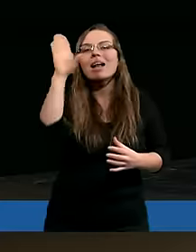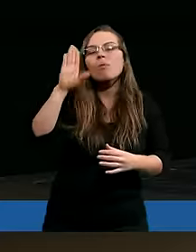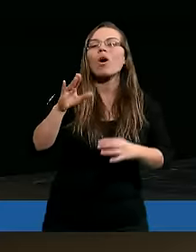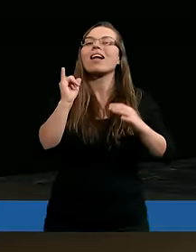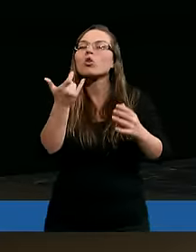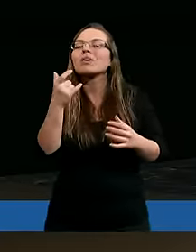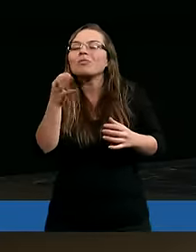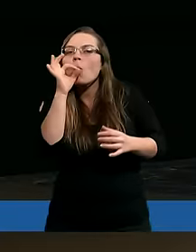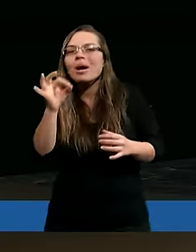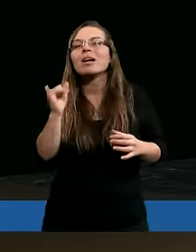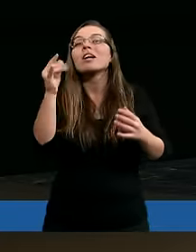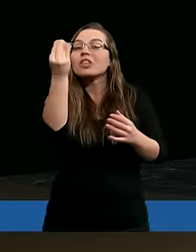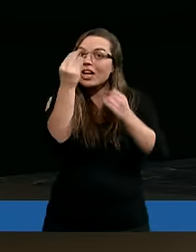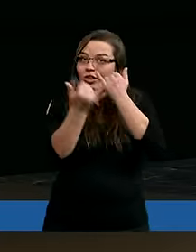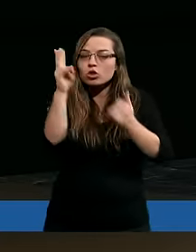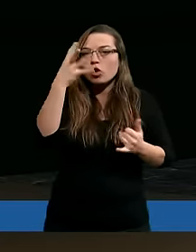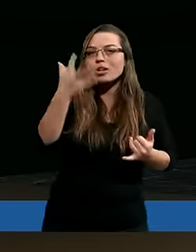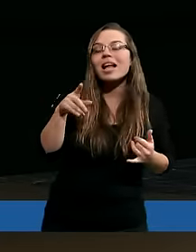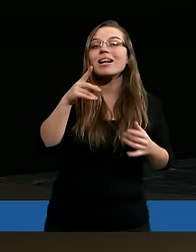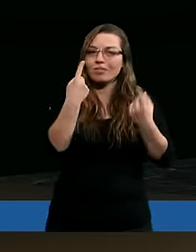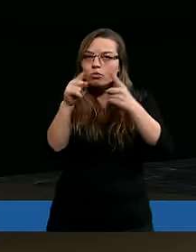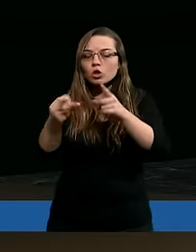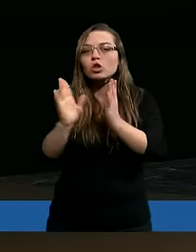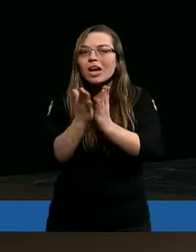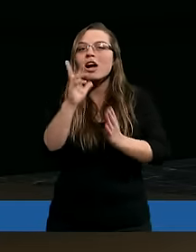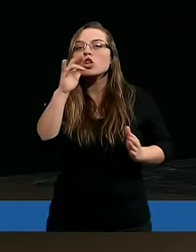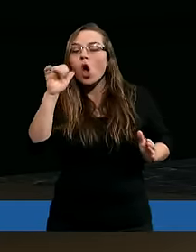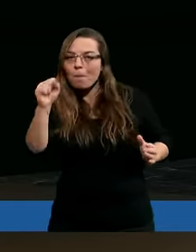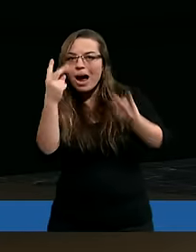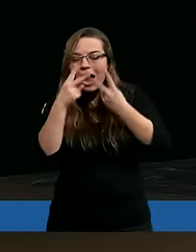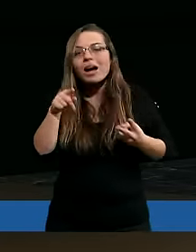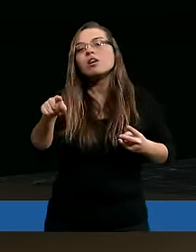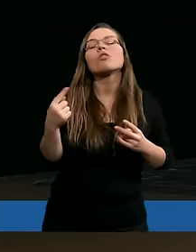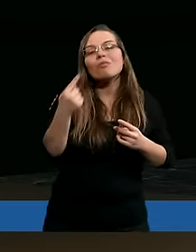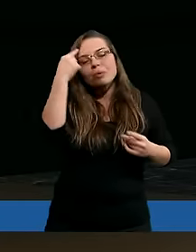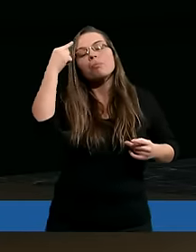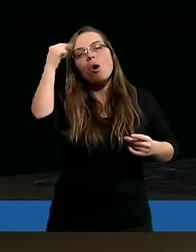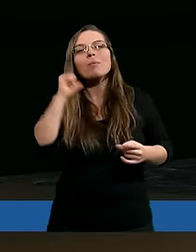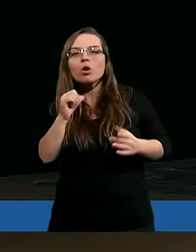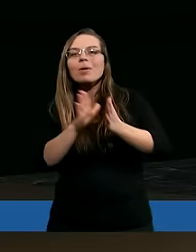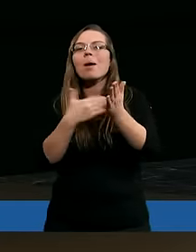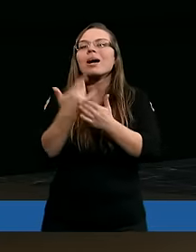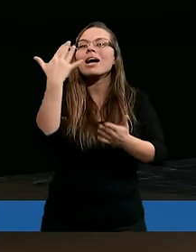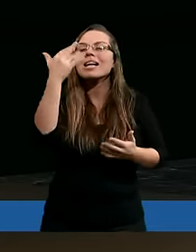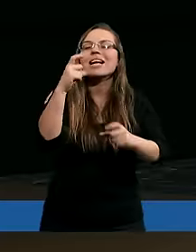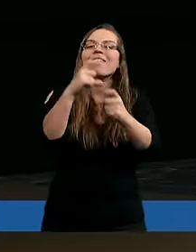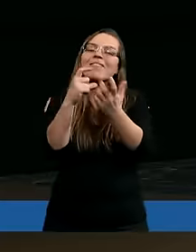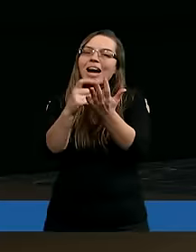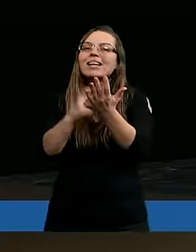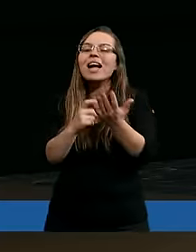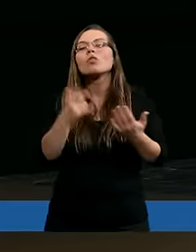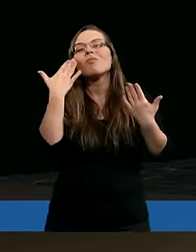jeżeli ktoś chciałby jeszcze raz powrócić do Księgi Hioba, czy też przypomnieć sobie kilka z nich, z tych rzeczy,